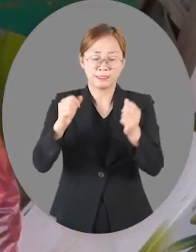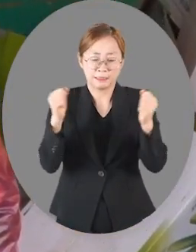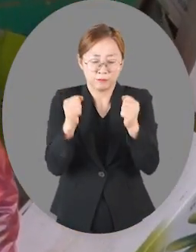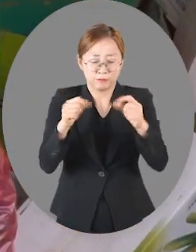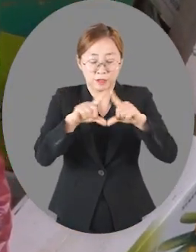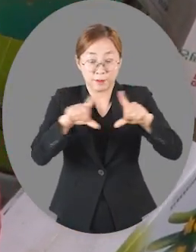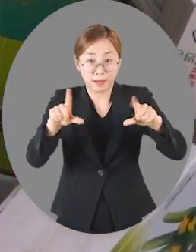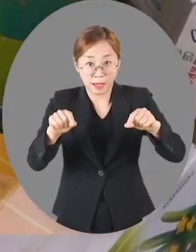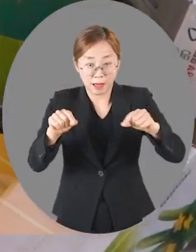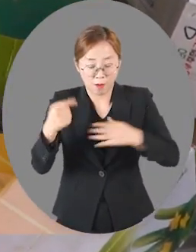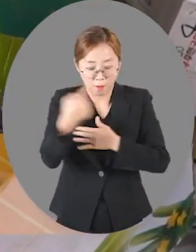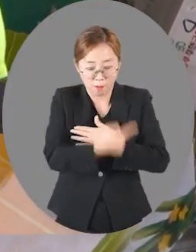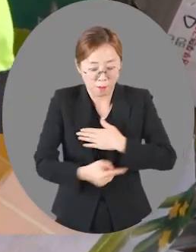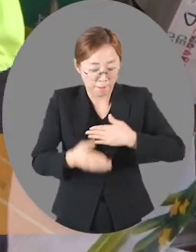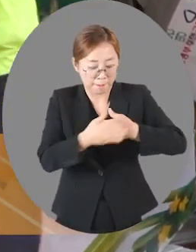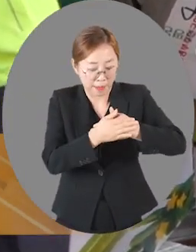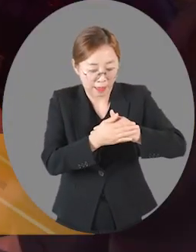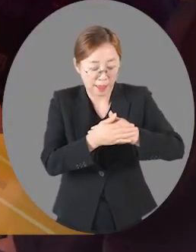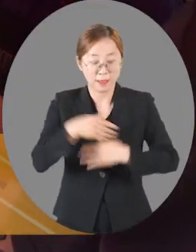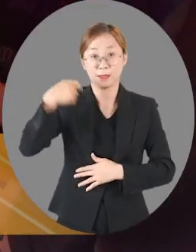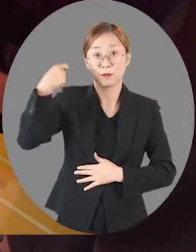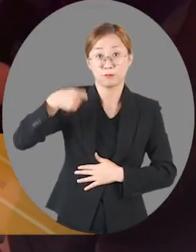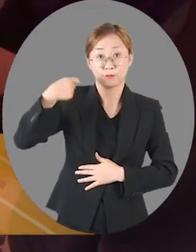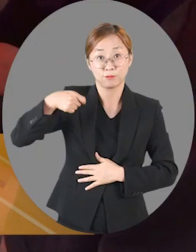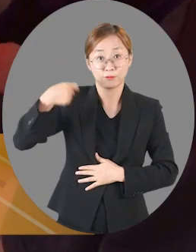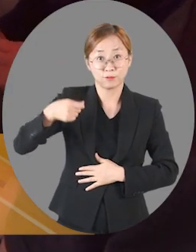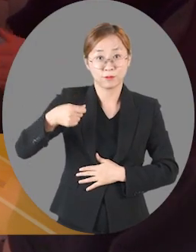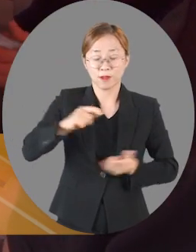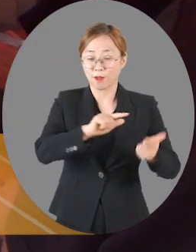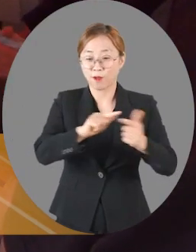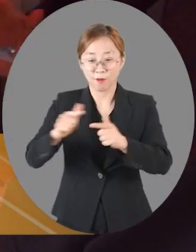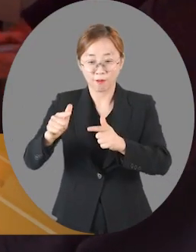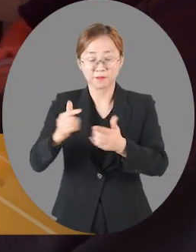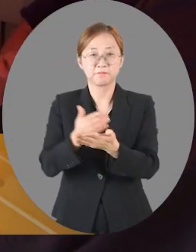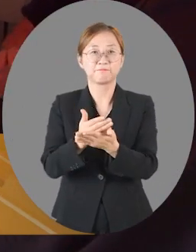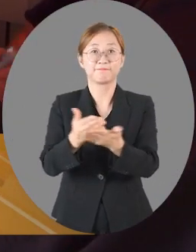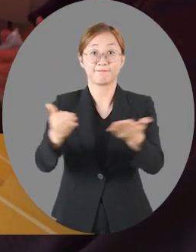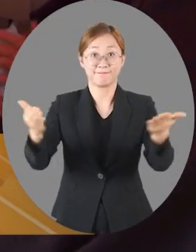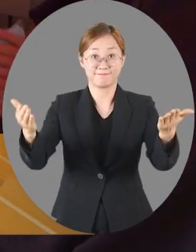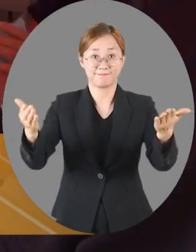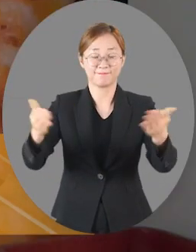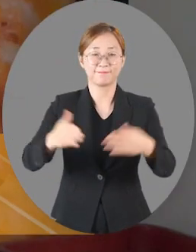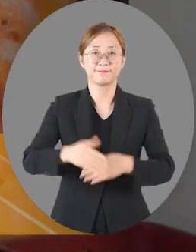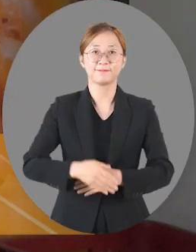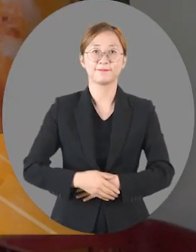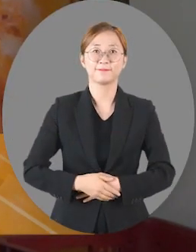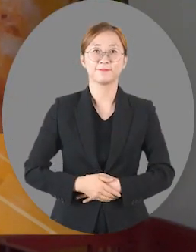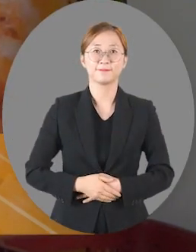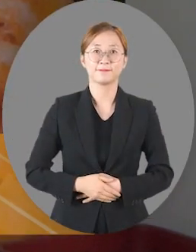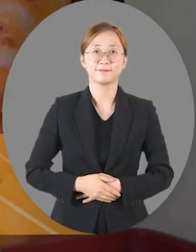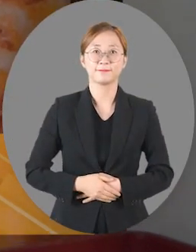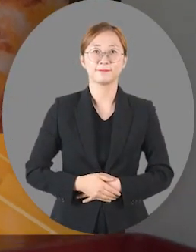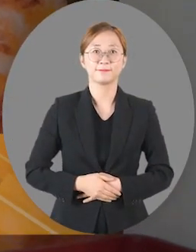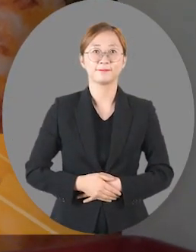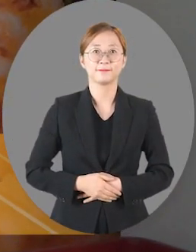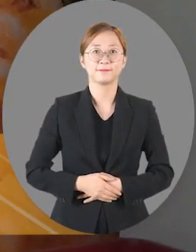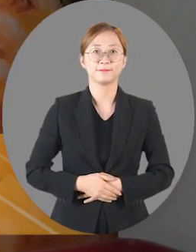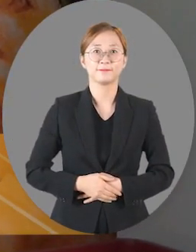홍보물품으로 아이스팩, 풀패치, 부채 등 폭염 대비에 유용하게 쓸 수 있는 제품들이